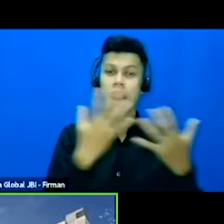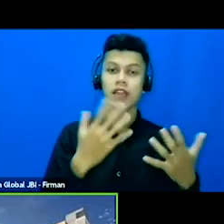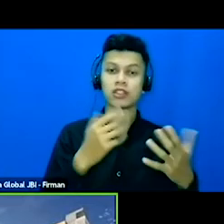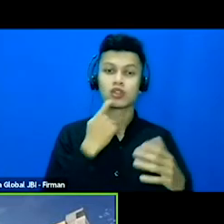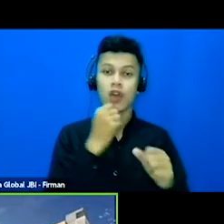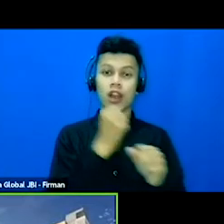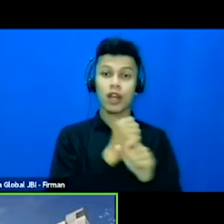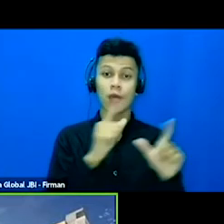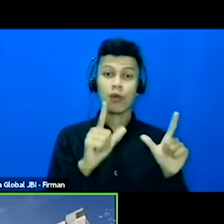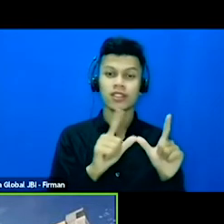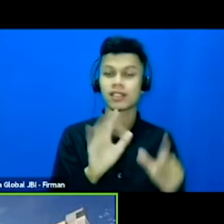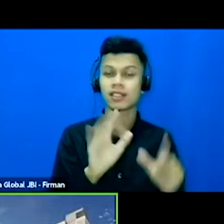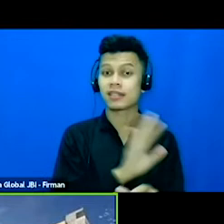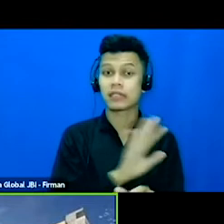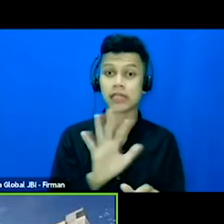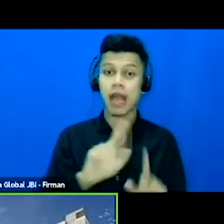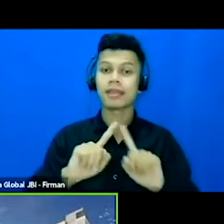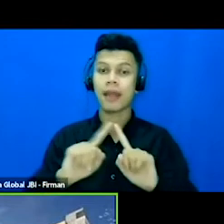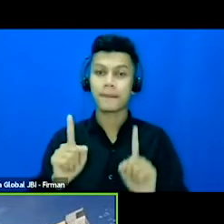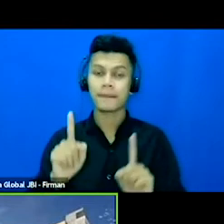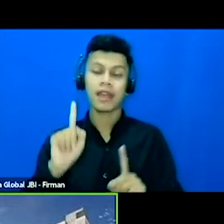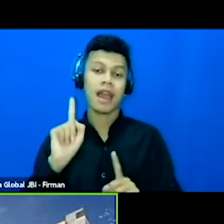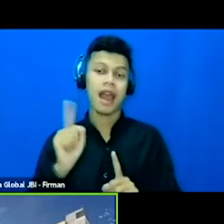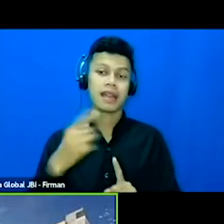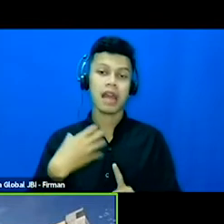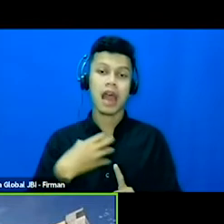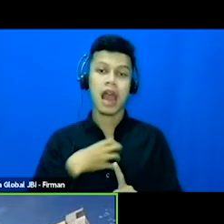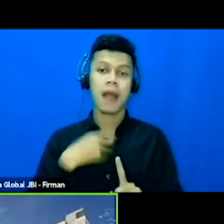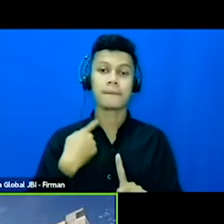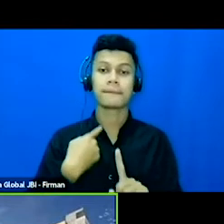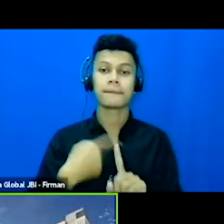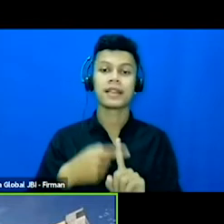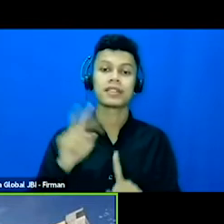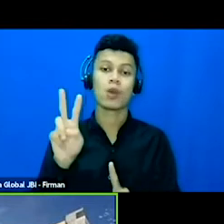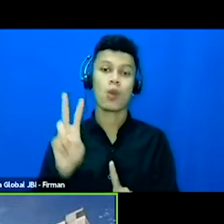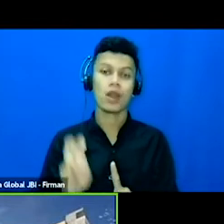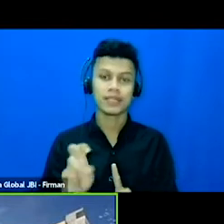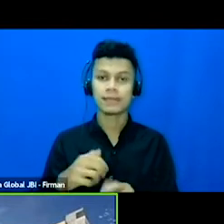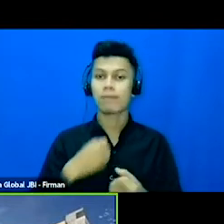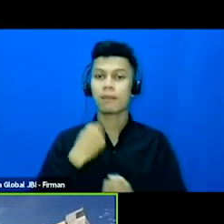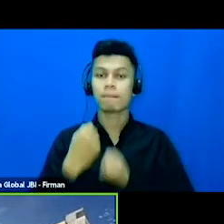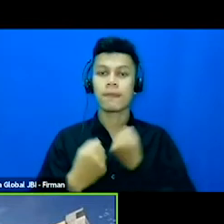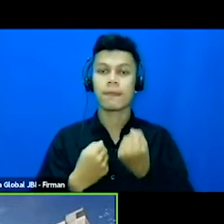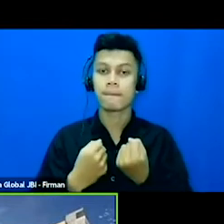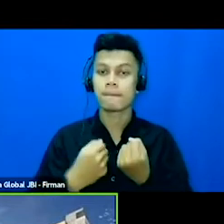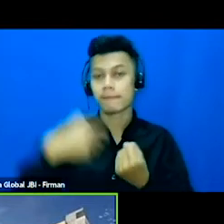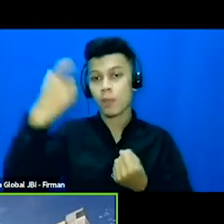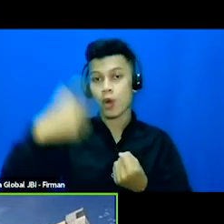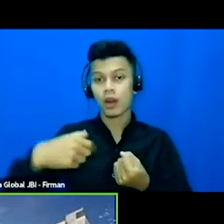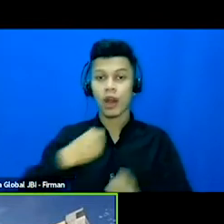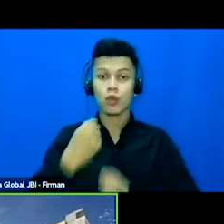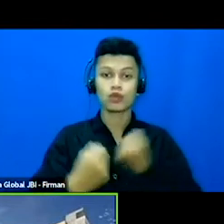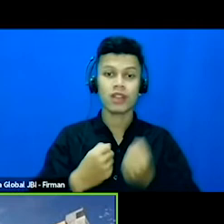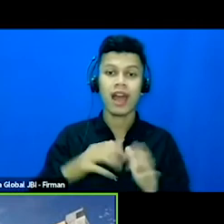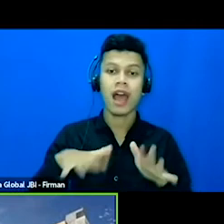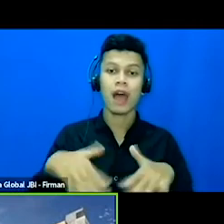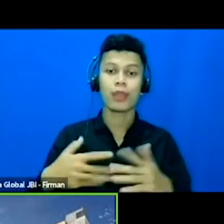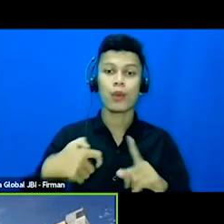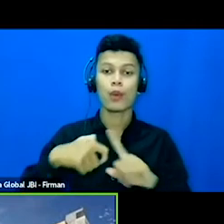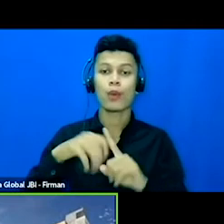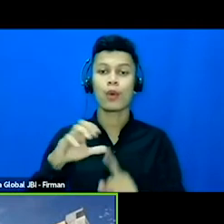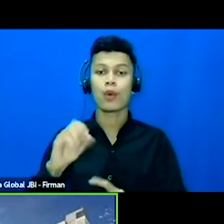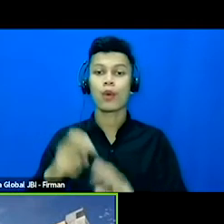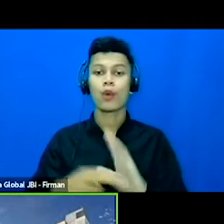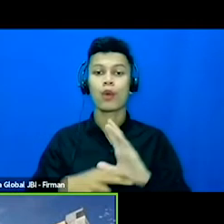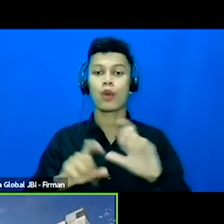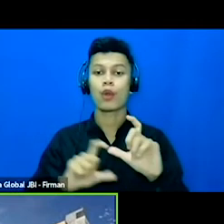greenwashing tetapi ada hak dan kewajiban dari pelaku usaha maupun konsumen Nah itulah